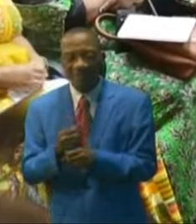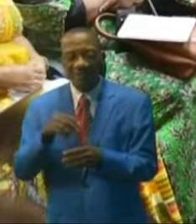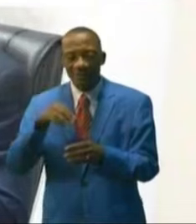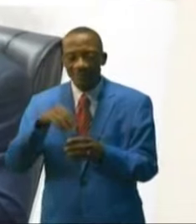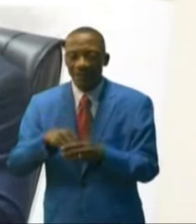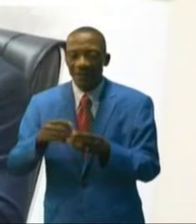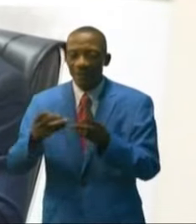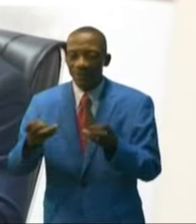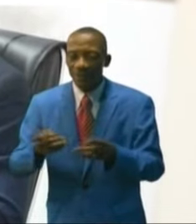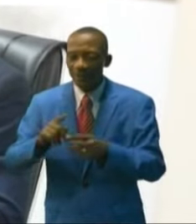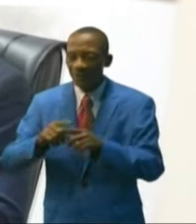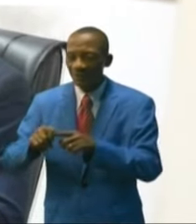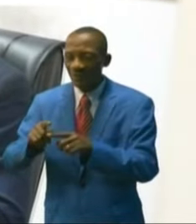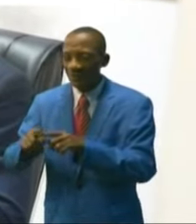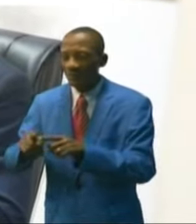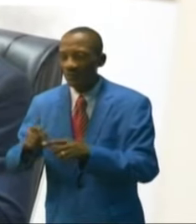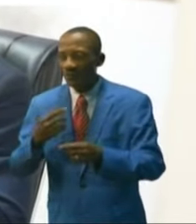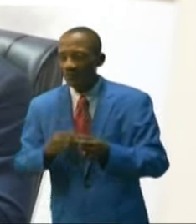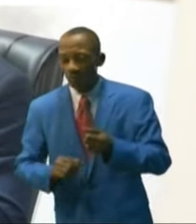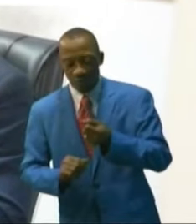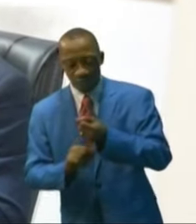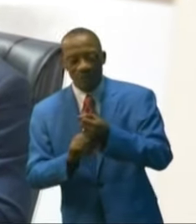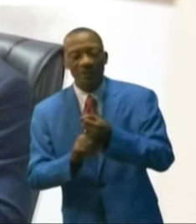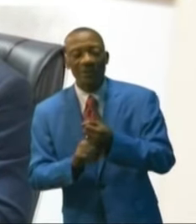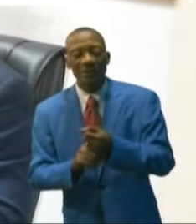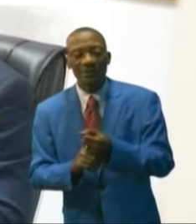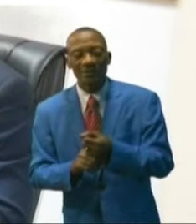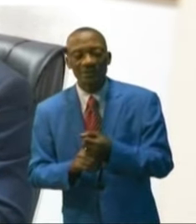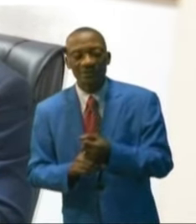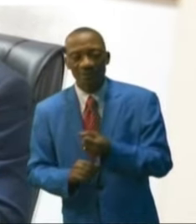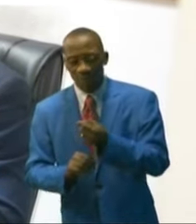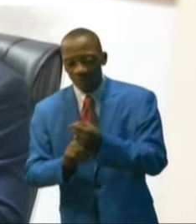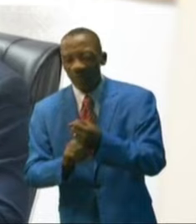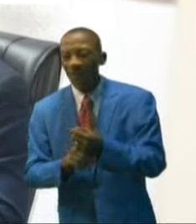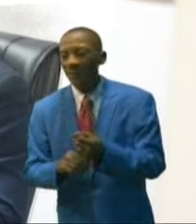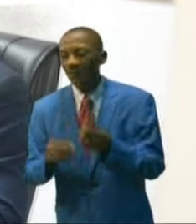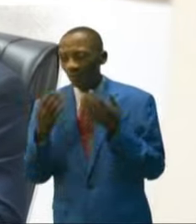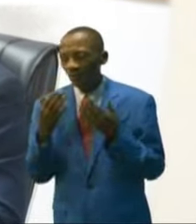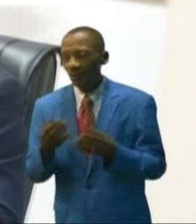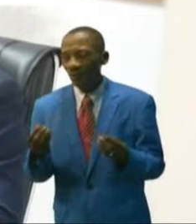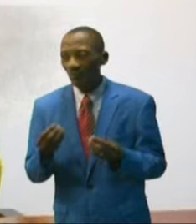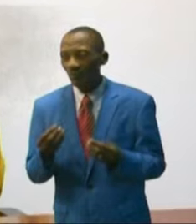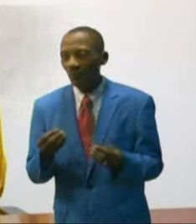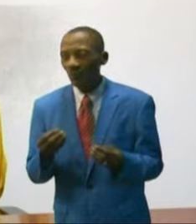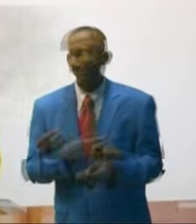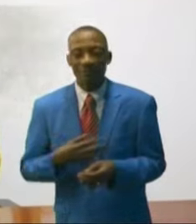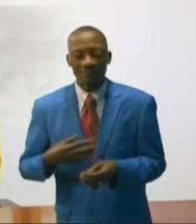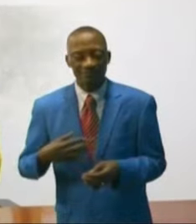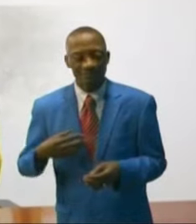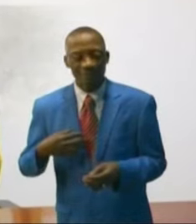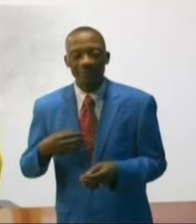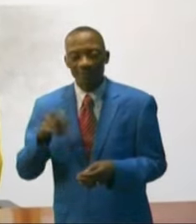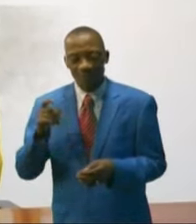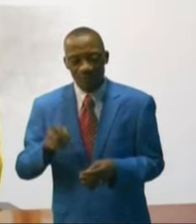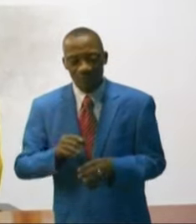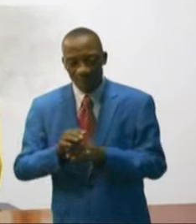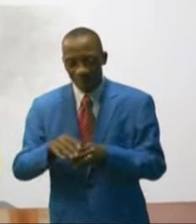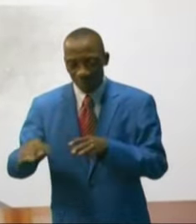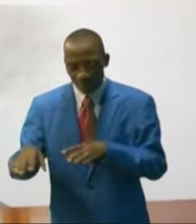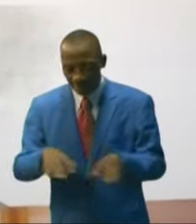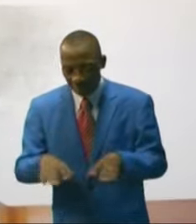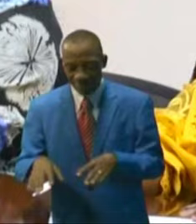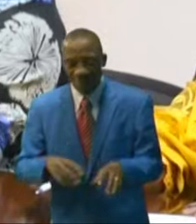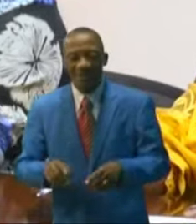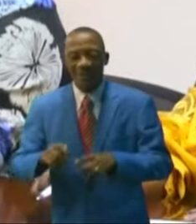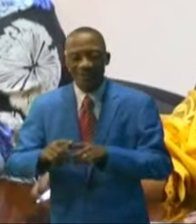programme. Ces leaders d'opinion veulent bénéficier de l'opportunité que leur offre les réintégrations communautaires